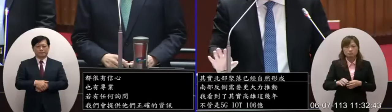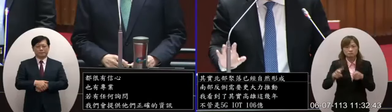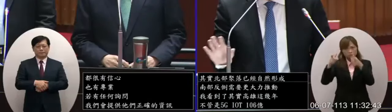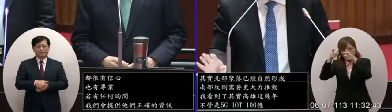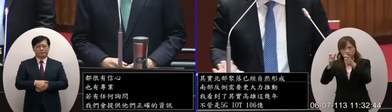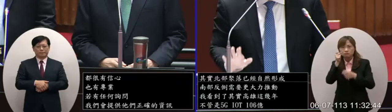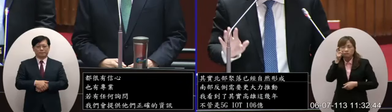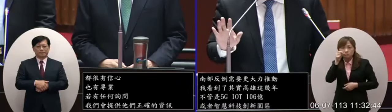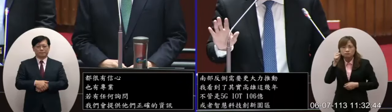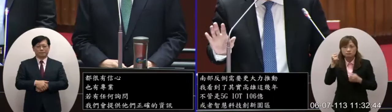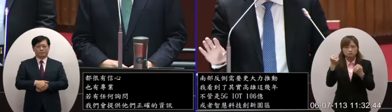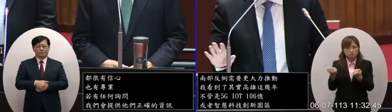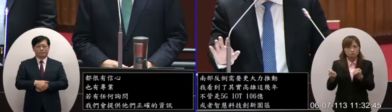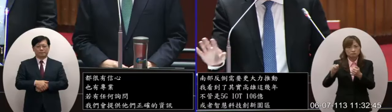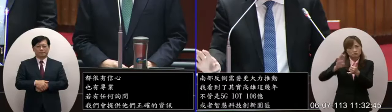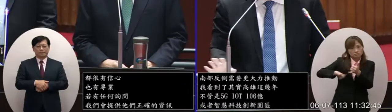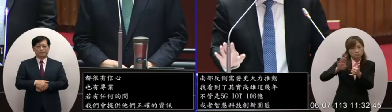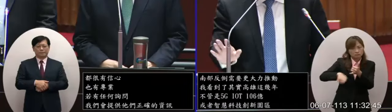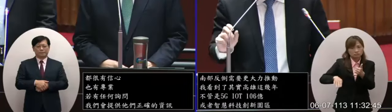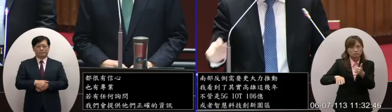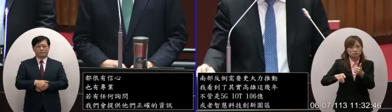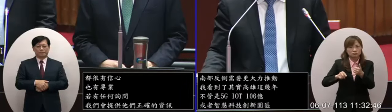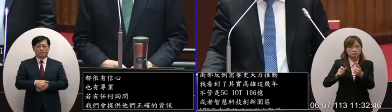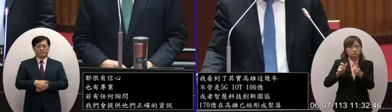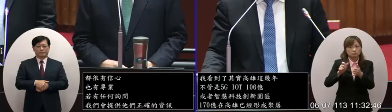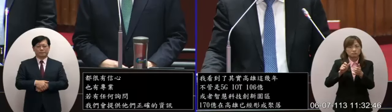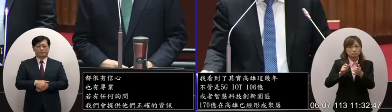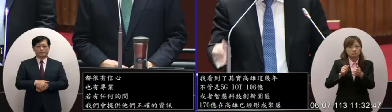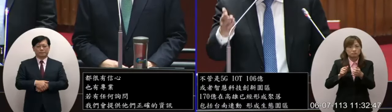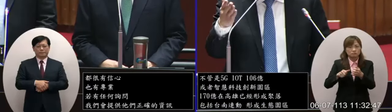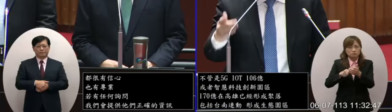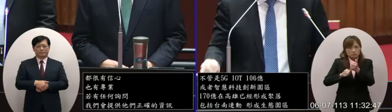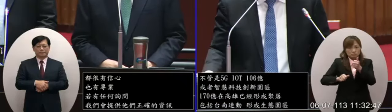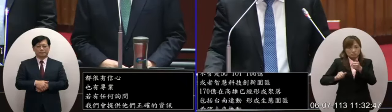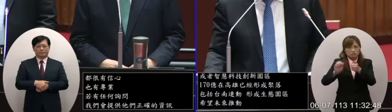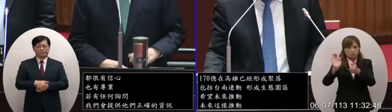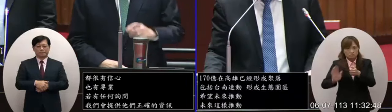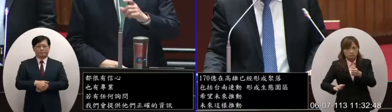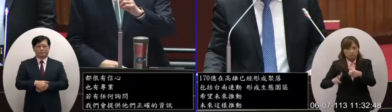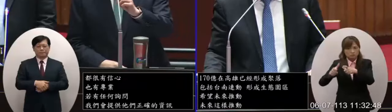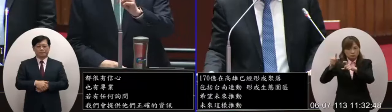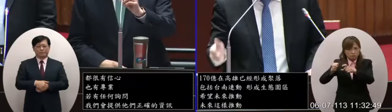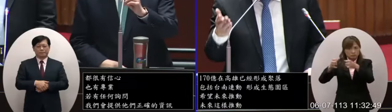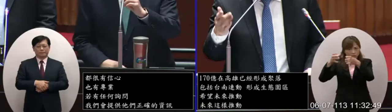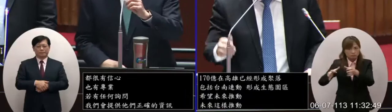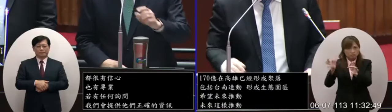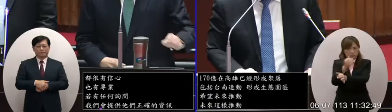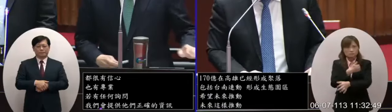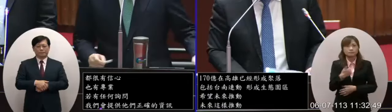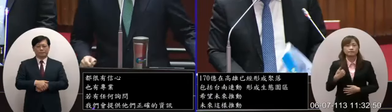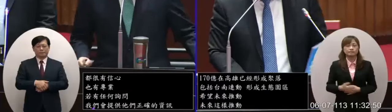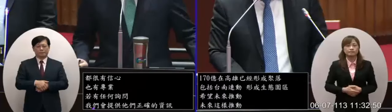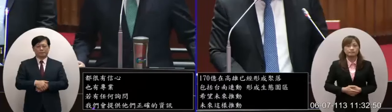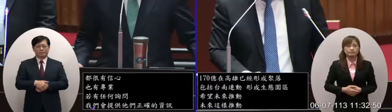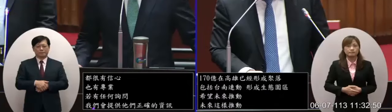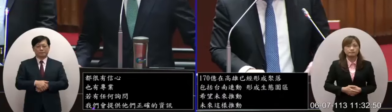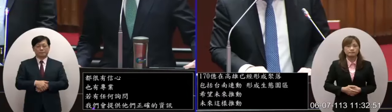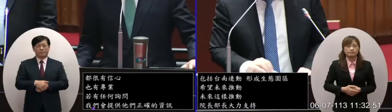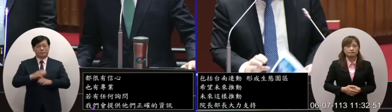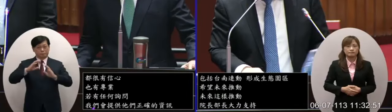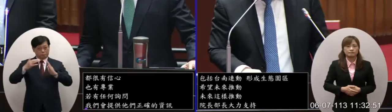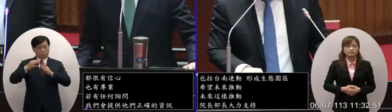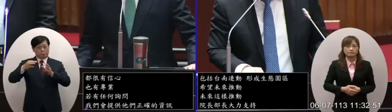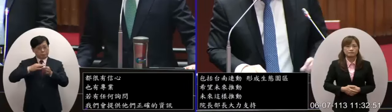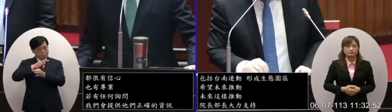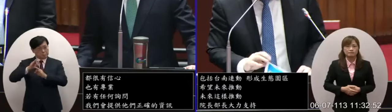在南部的生态聚落、生态园区能够整个形成，好不好？院长，请院长回复了，好不好？ 国家